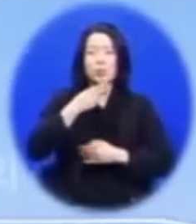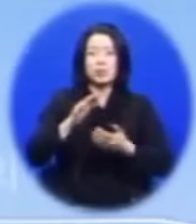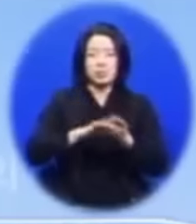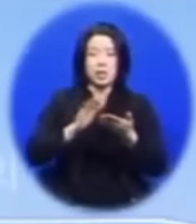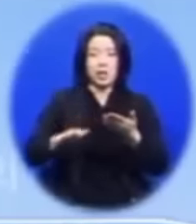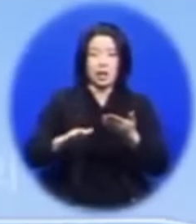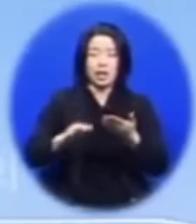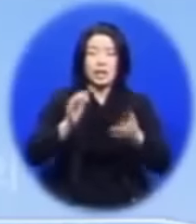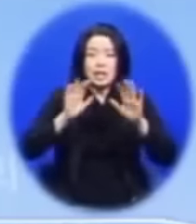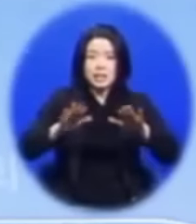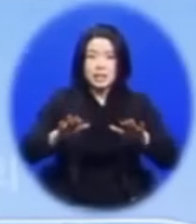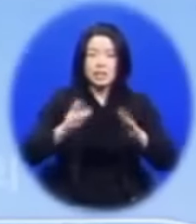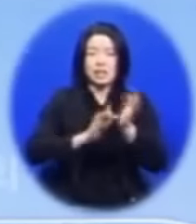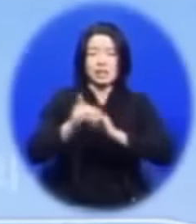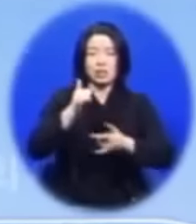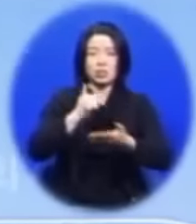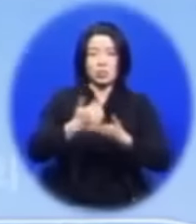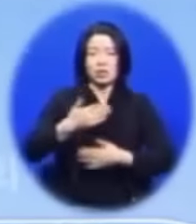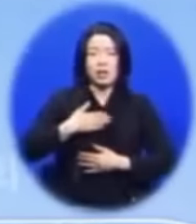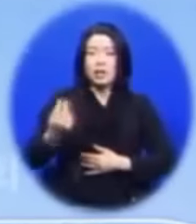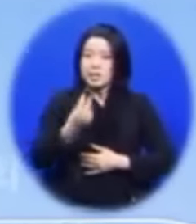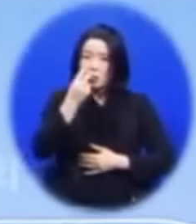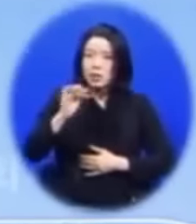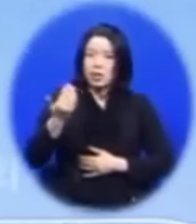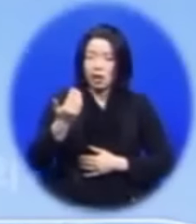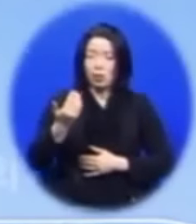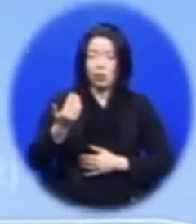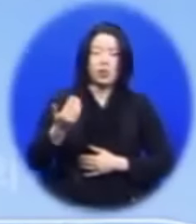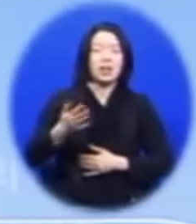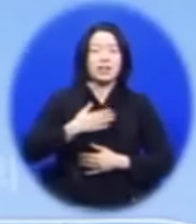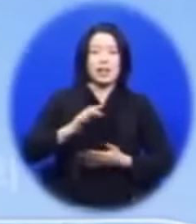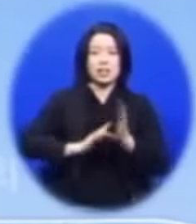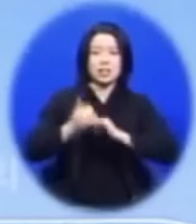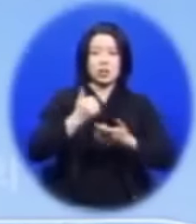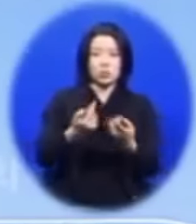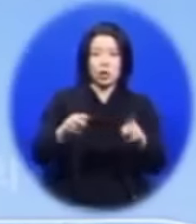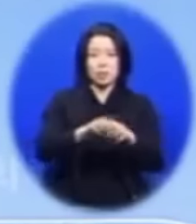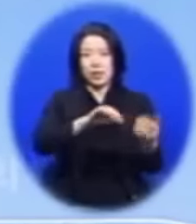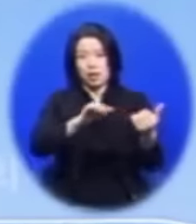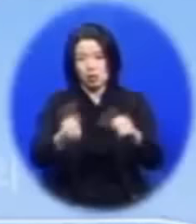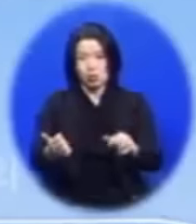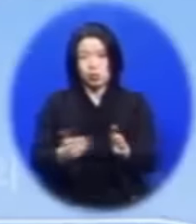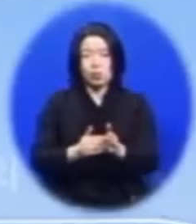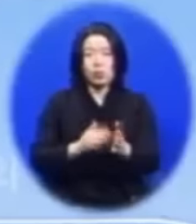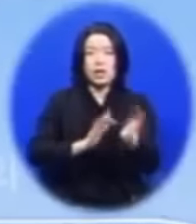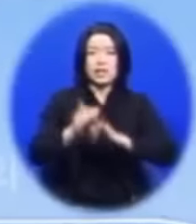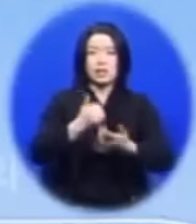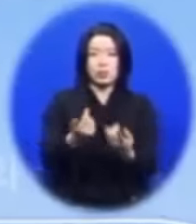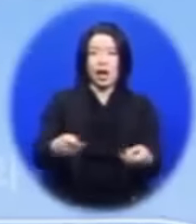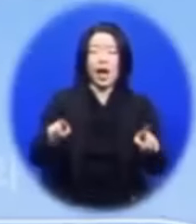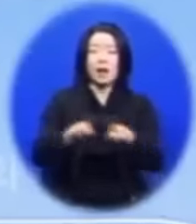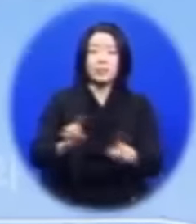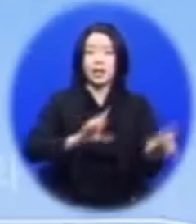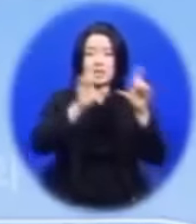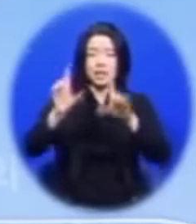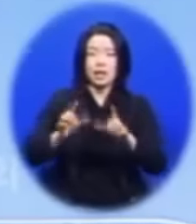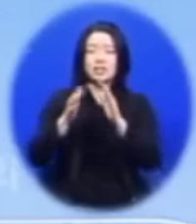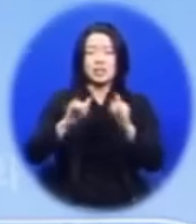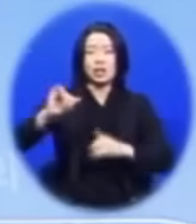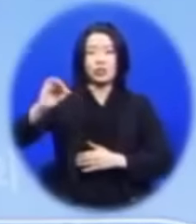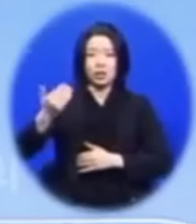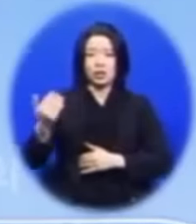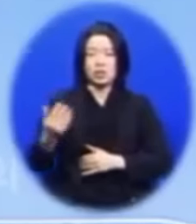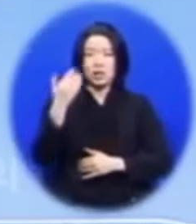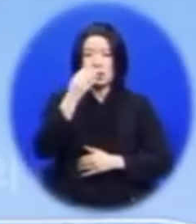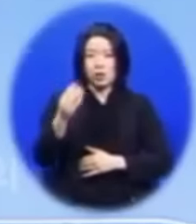예수님이 내 생명이 되신 겁니다 나는 예수님과 함께 죽고 예수님과 함께 사는 자가 된 것이 바로